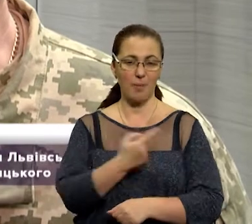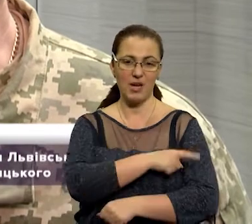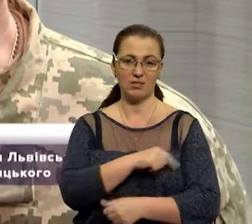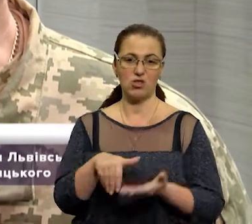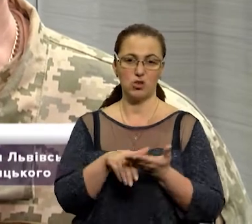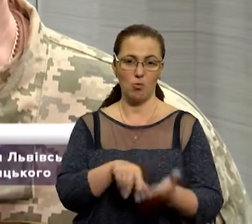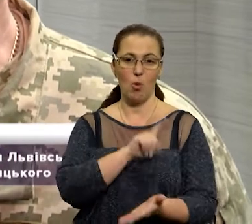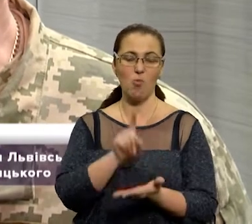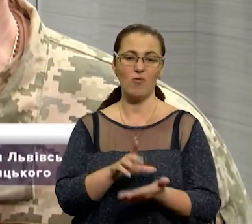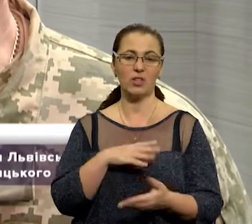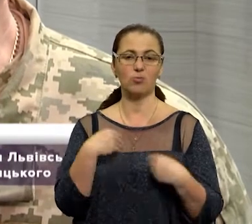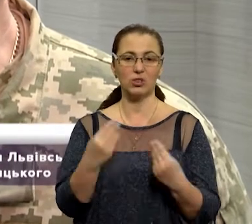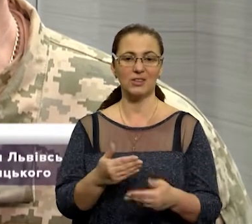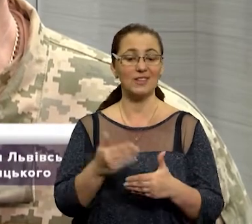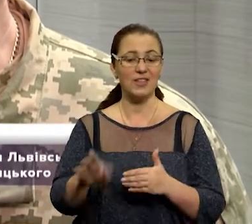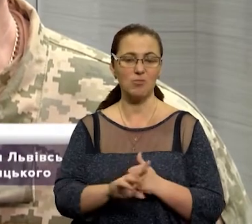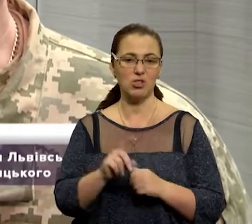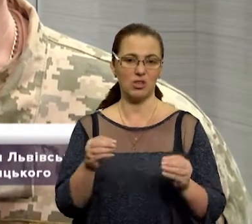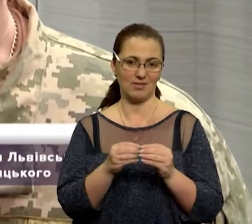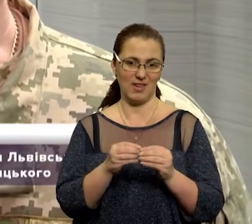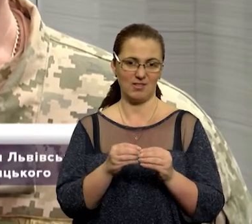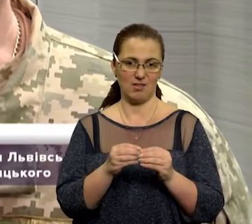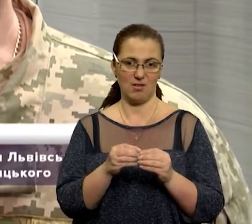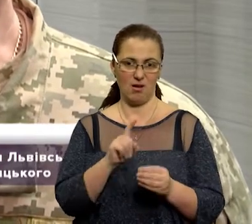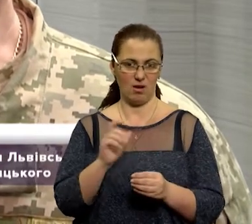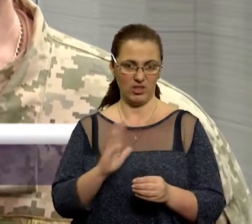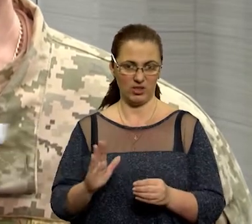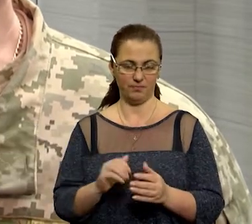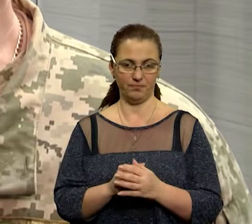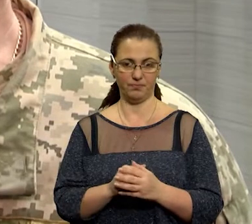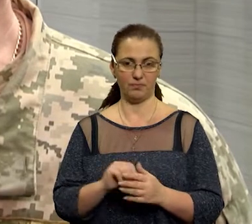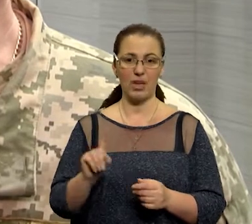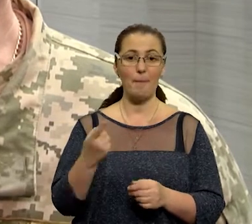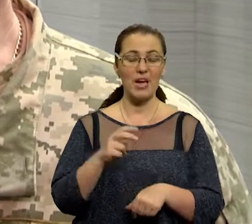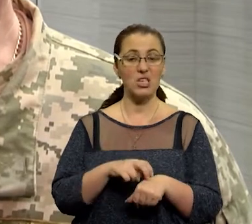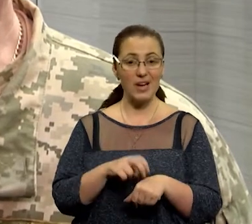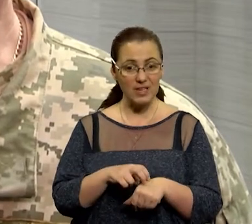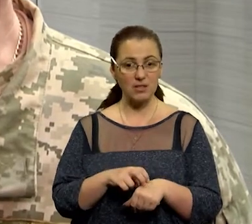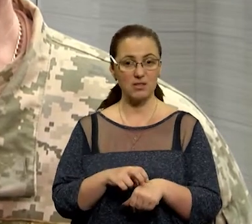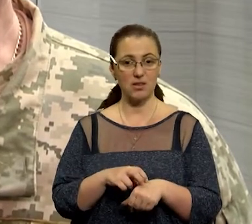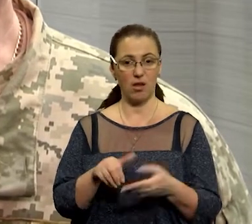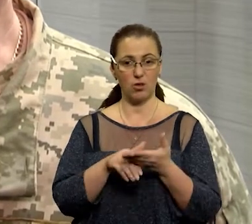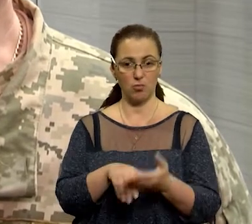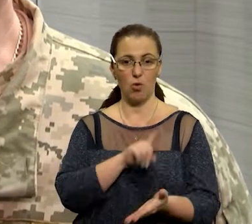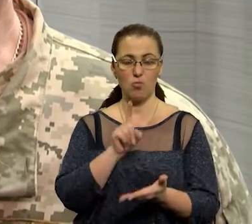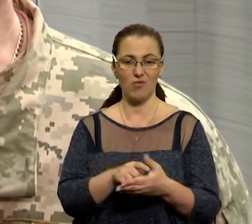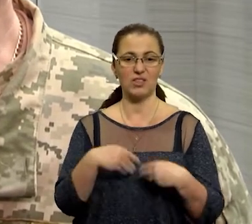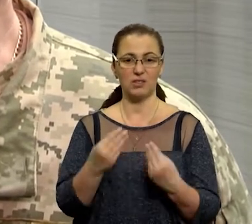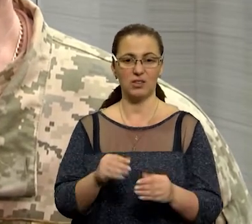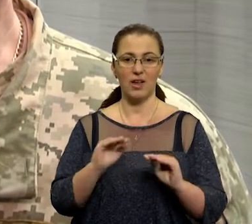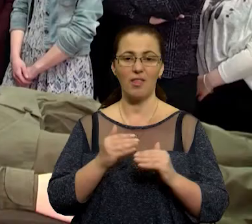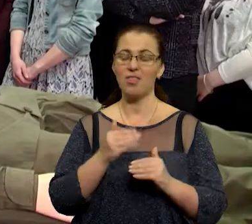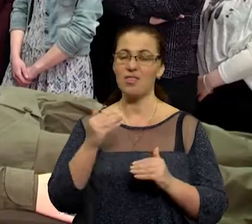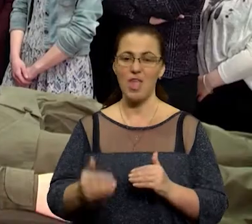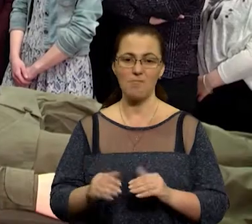бути надана не пізніше, як 10 хвилин. І перша лікарська допомога повинна надати не пізніше,